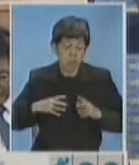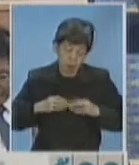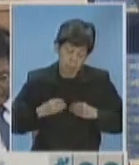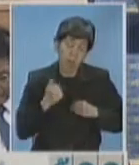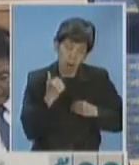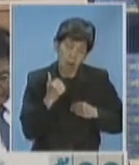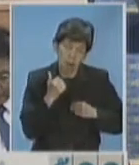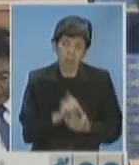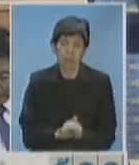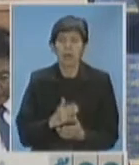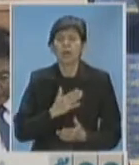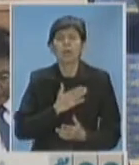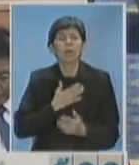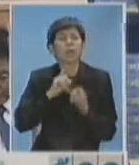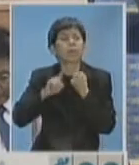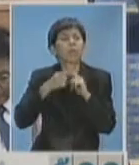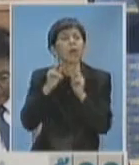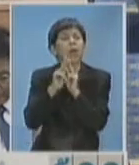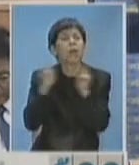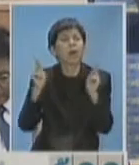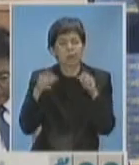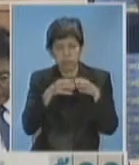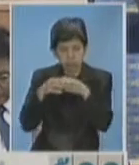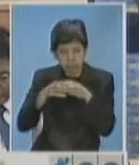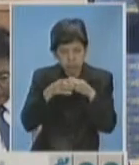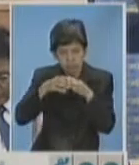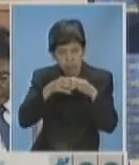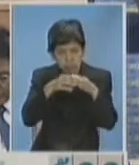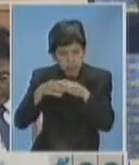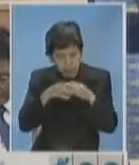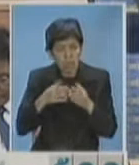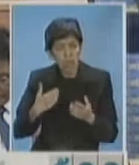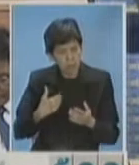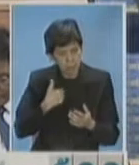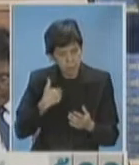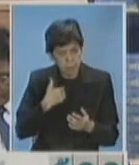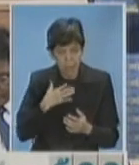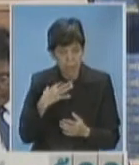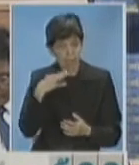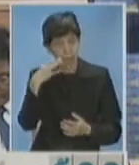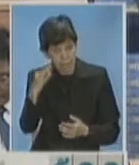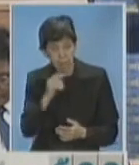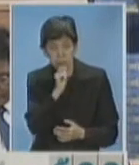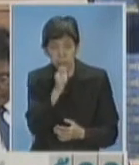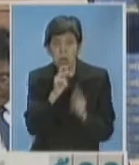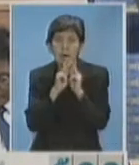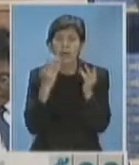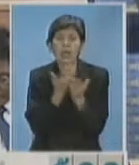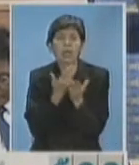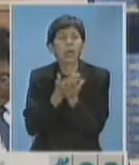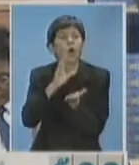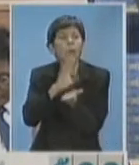านเพราะเพื่อนกรรมาธิการทั้งคณะได้กรุณาเลือกผมเป็นโฆษกคณะกรรมาธิการงบประมา